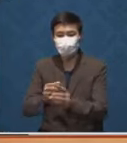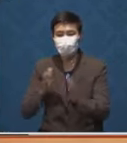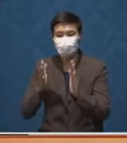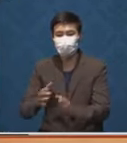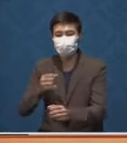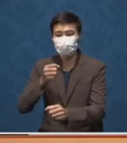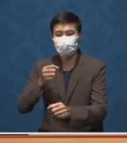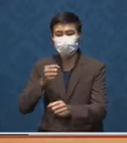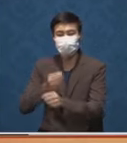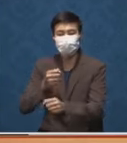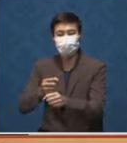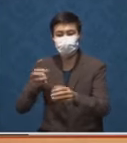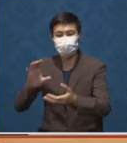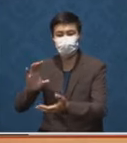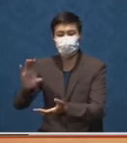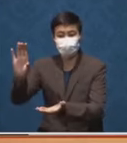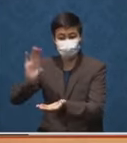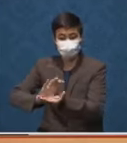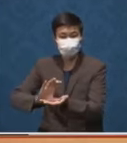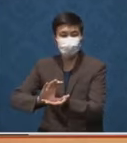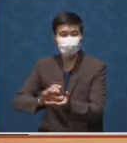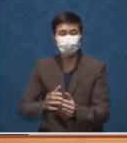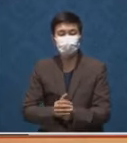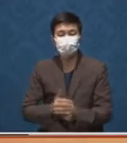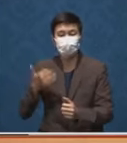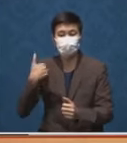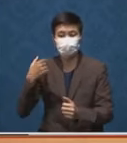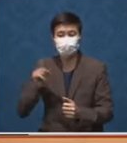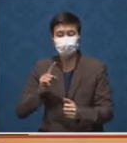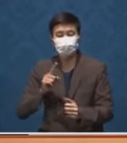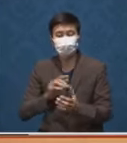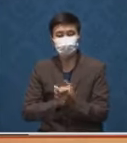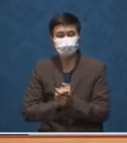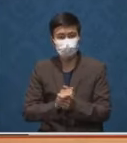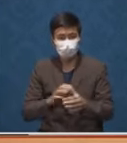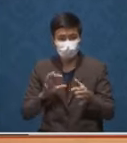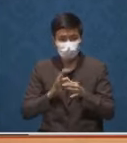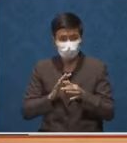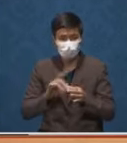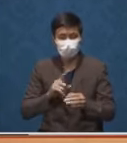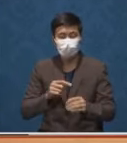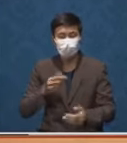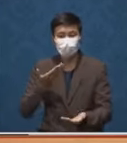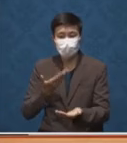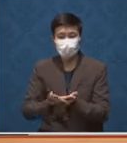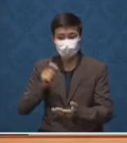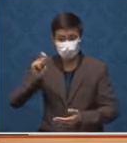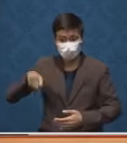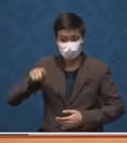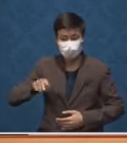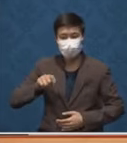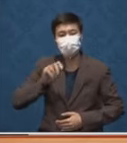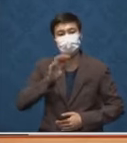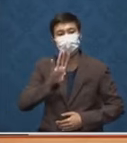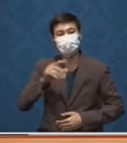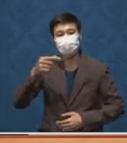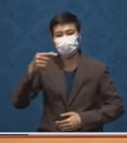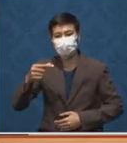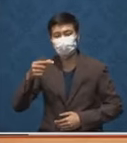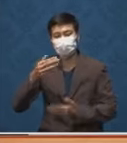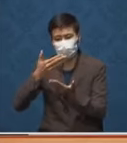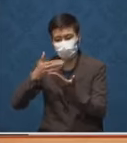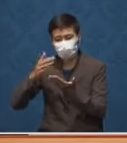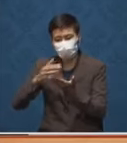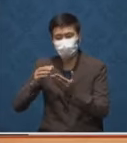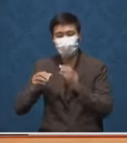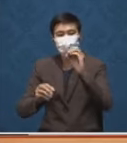นับตั้งแต่มีการยืดหนี้ให้กลุ่มทุนโทรคมนาคมในการจ่ายค่าประมูลขึ้น 4G ให้ได้ผ่อน 0%